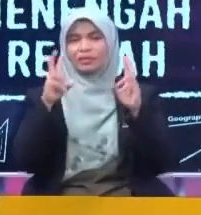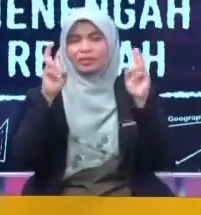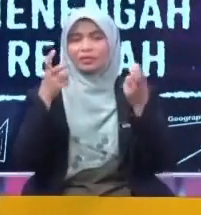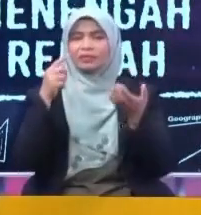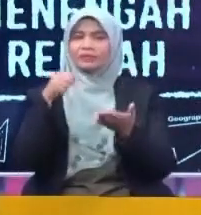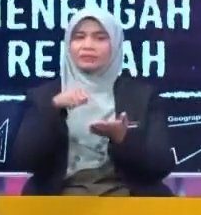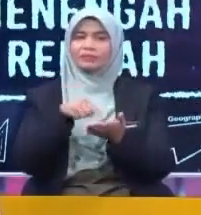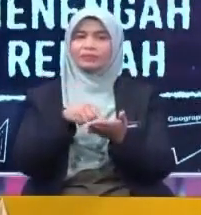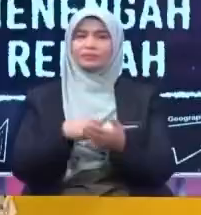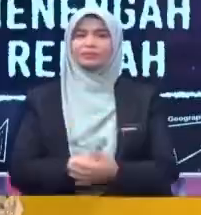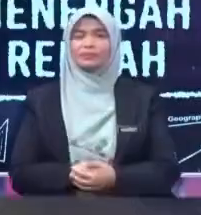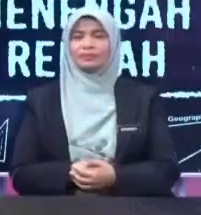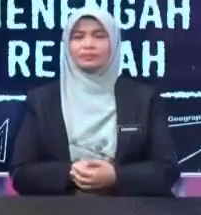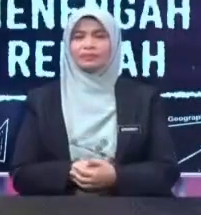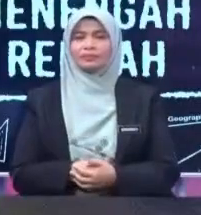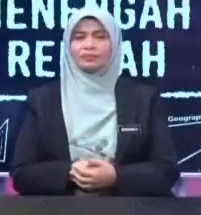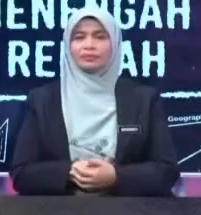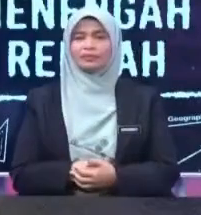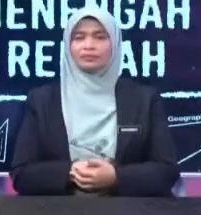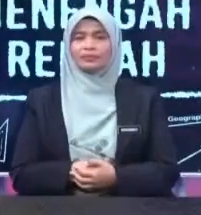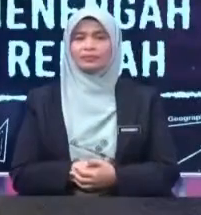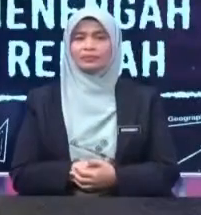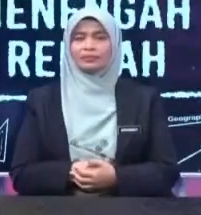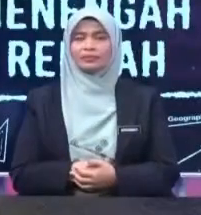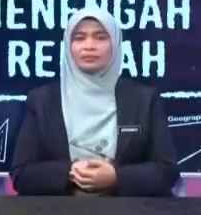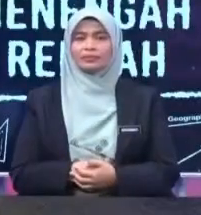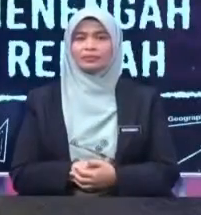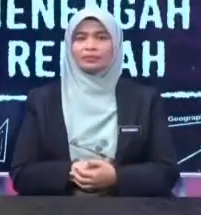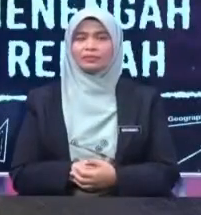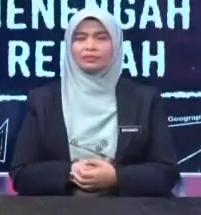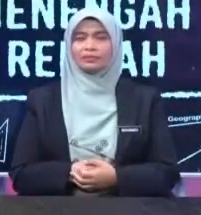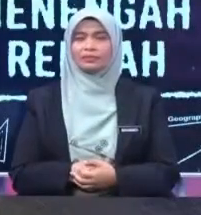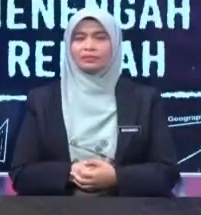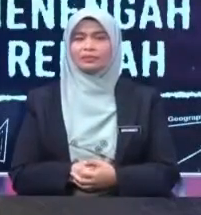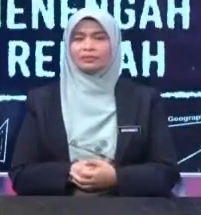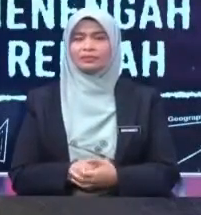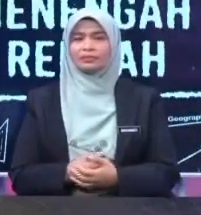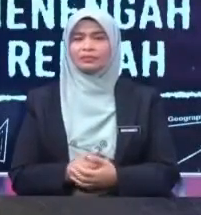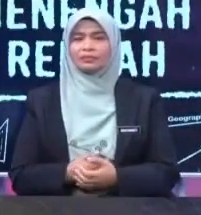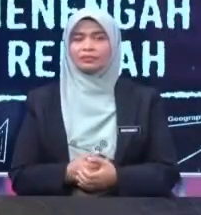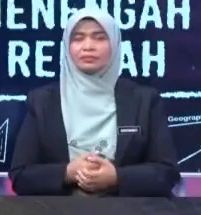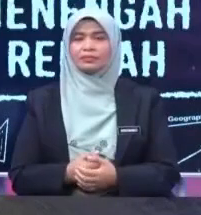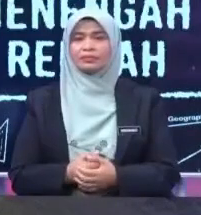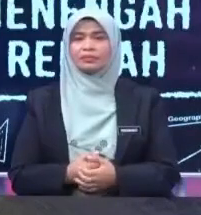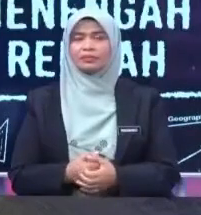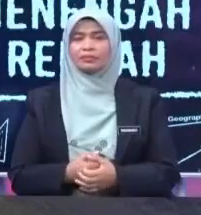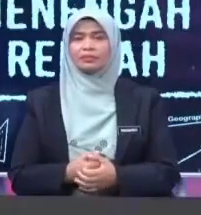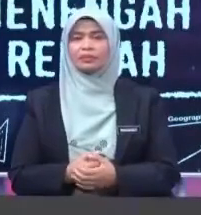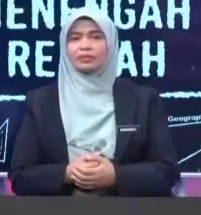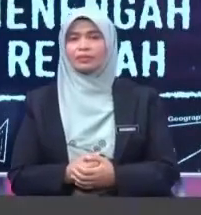kita belajar pada hari ini? Okey, minta seorang. Okay, saya nak sebut satu. Ya, Abang Umar,